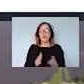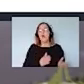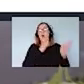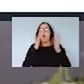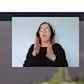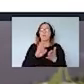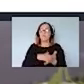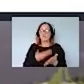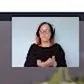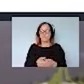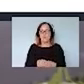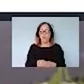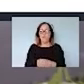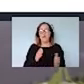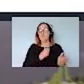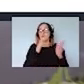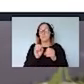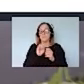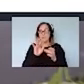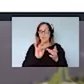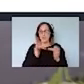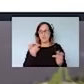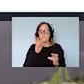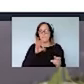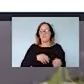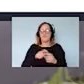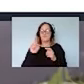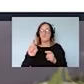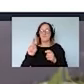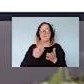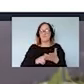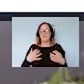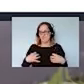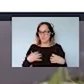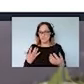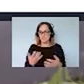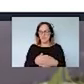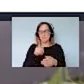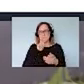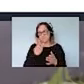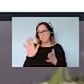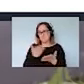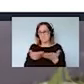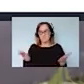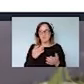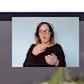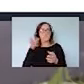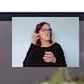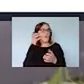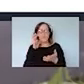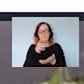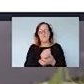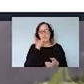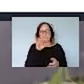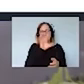takim przykładem, ja wrzucę kolejny link, bo myślę, że Państwo klikają na żywo i słusznie, nie ma co mnie słuchać tak bardzo aktywnie, tylko lepiej